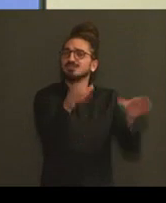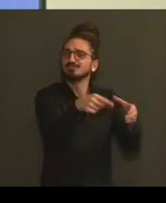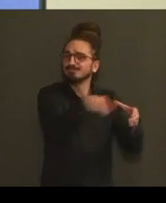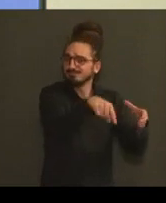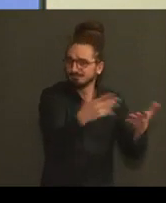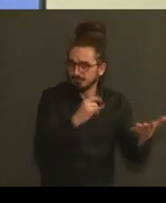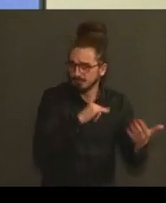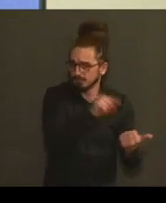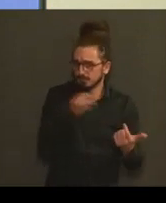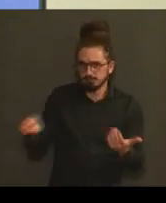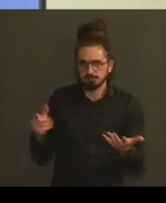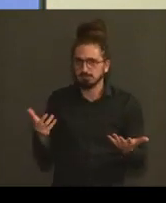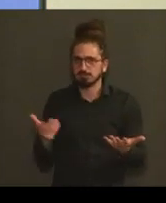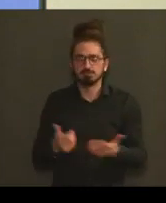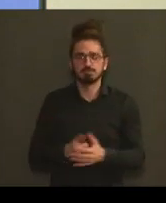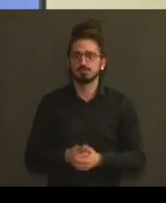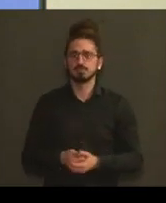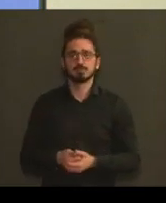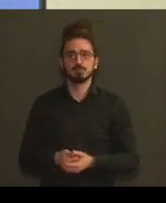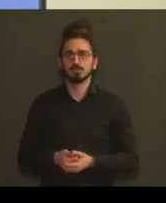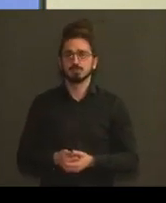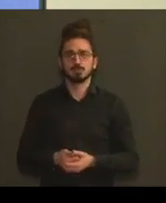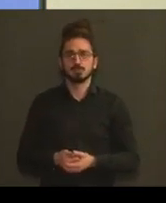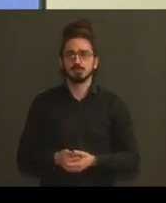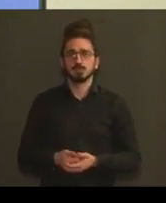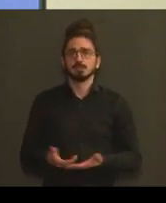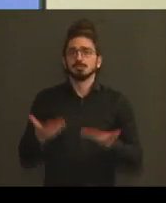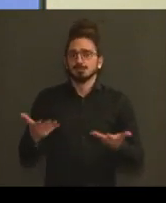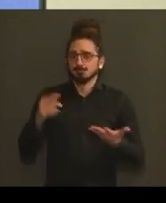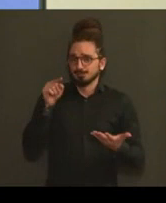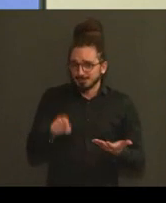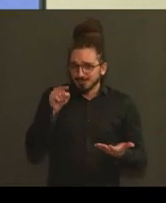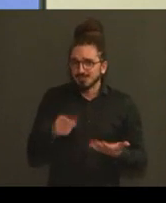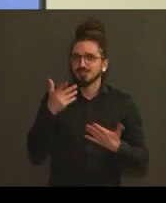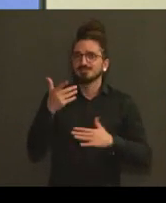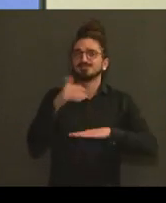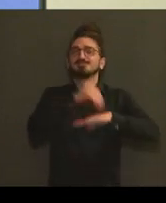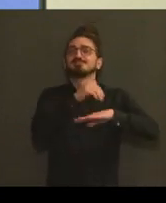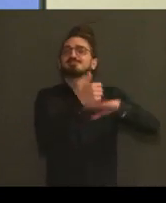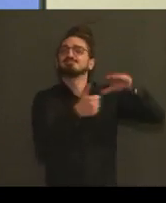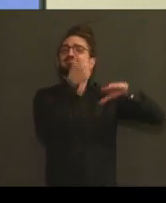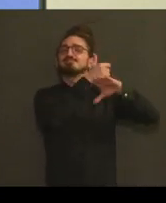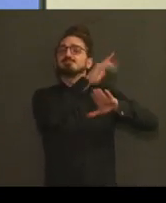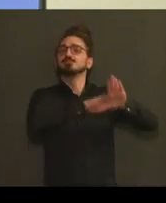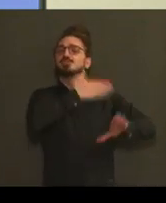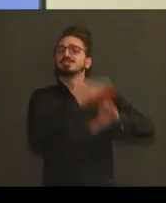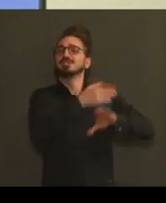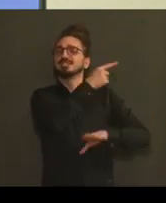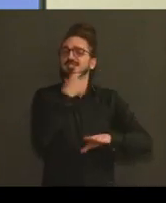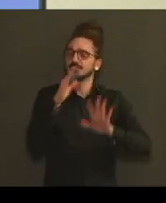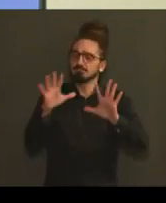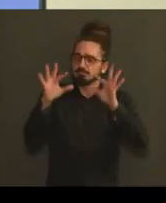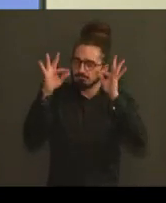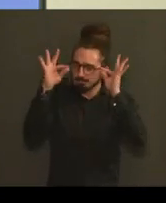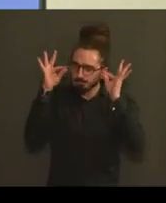les vaccins ARN messagers, il a semblé au Conseil supérieur de la santé plus sage, par principe de précaution, de garder la vaccination